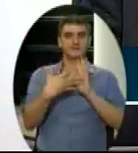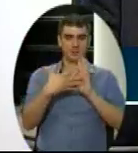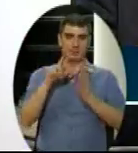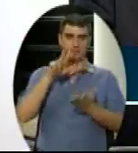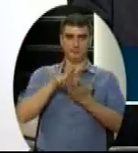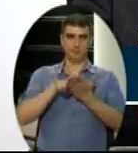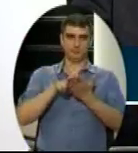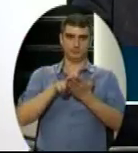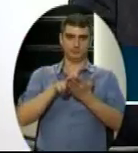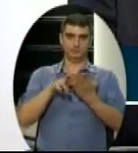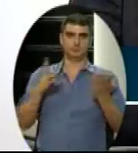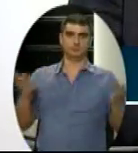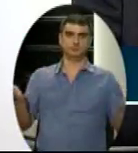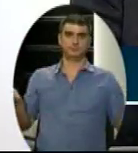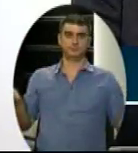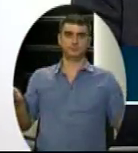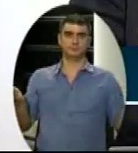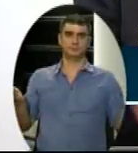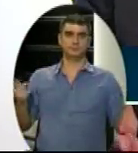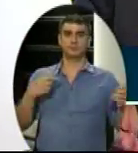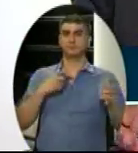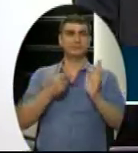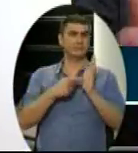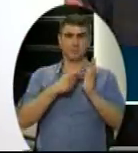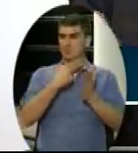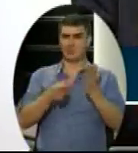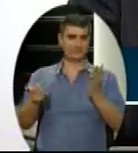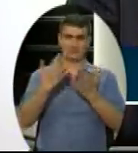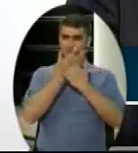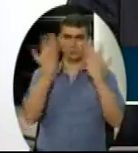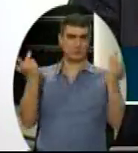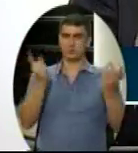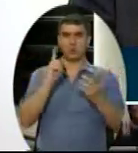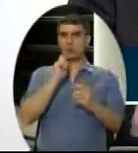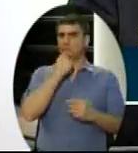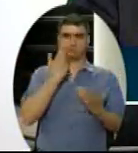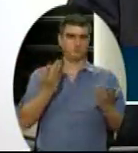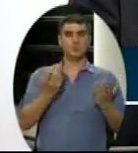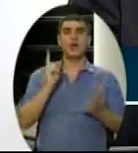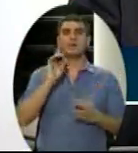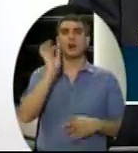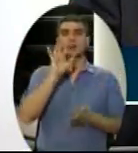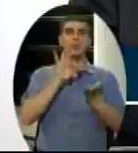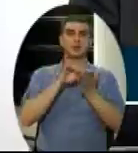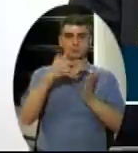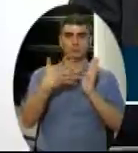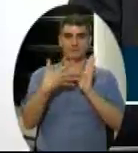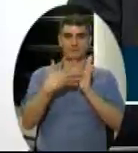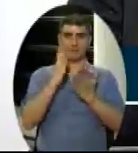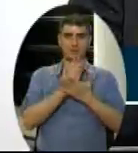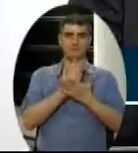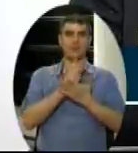בג"ץ. כן. העילות לפסילה הרי ידועות, הן לא נסתרות. בכל זאת הנקודה הזו נבחינה. האם